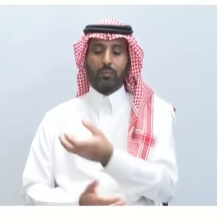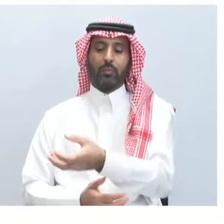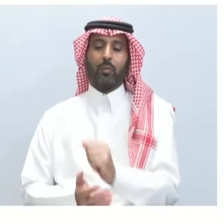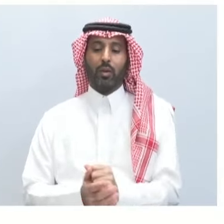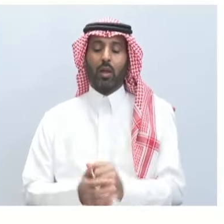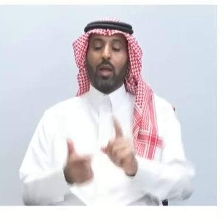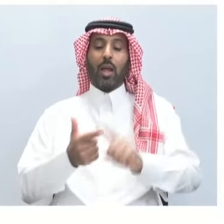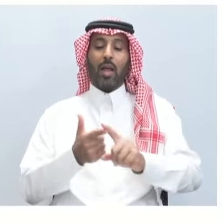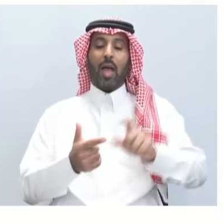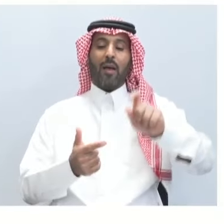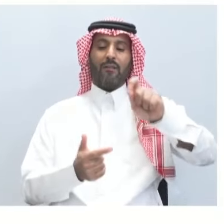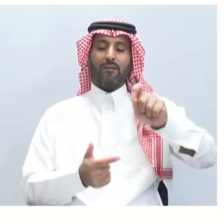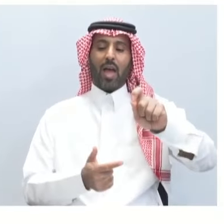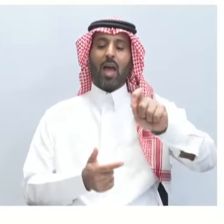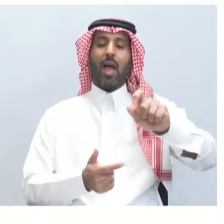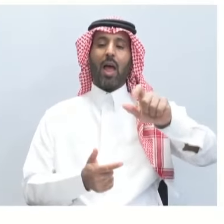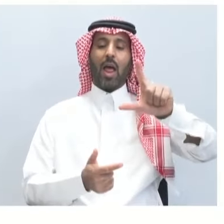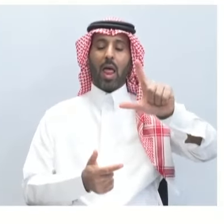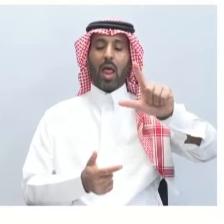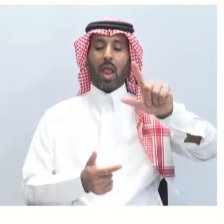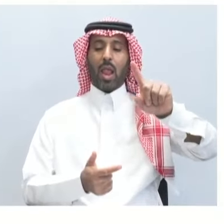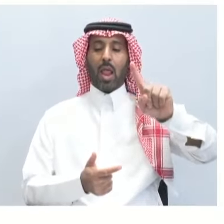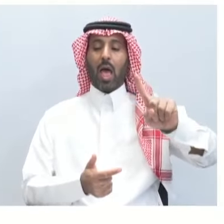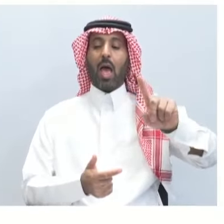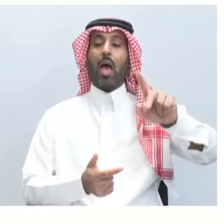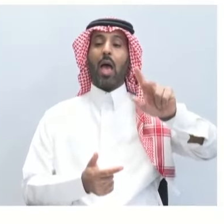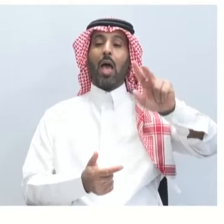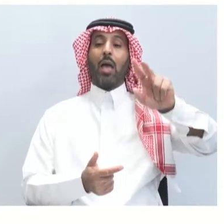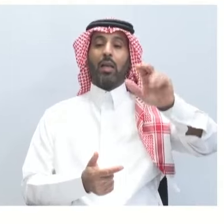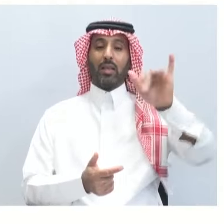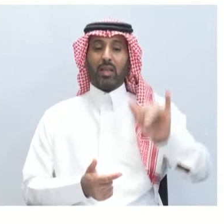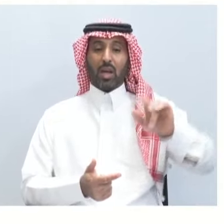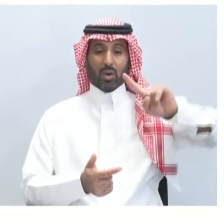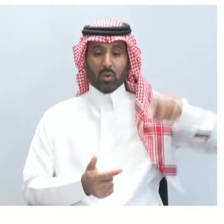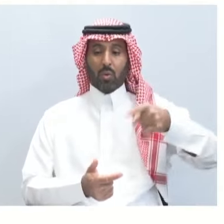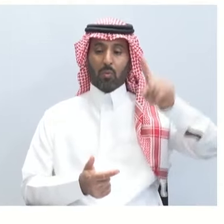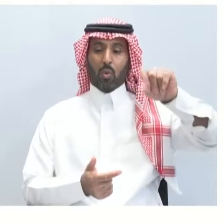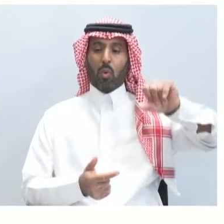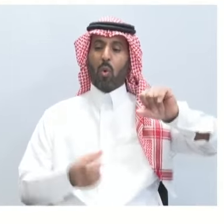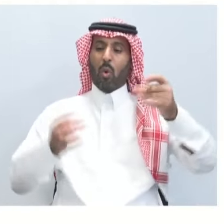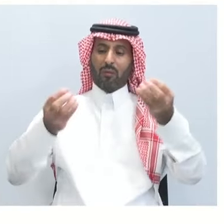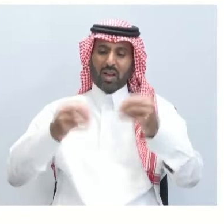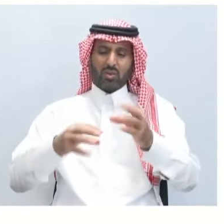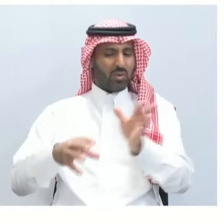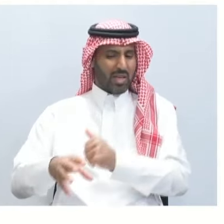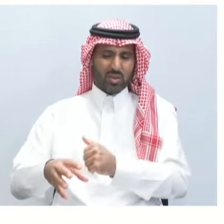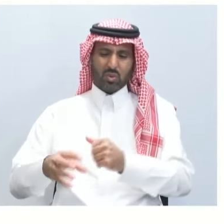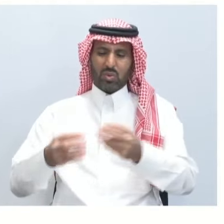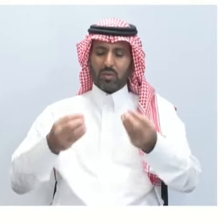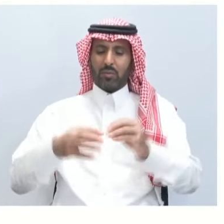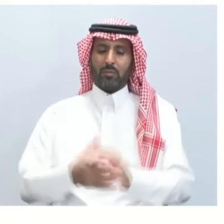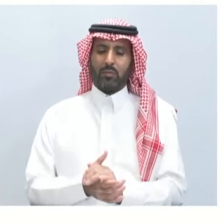يربوا ما معنى كلمه فلا يربوا فلا يربو